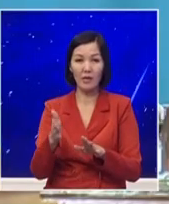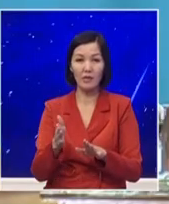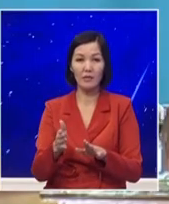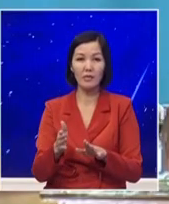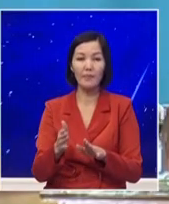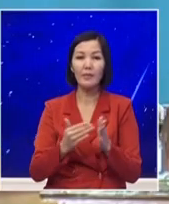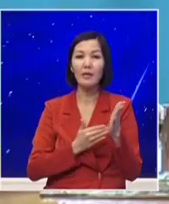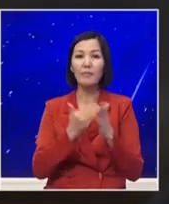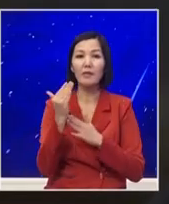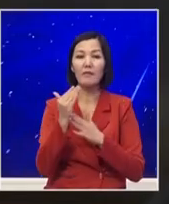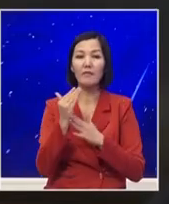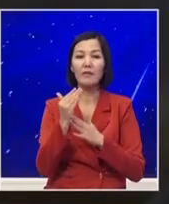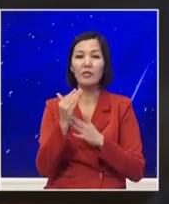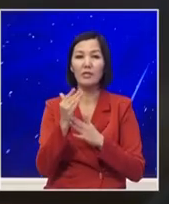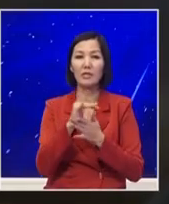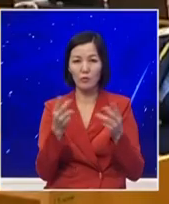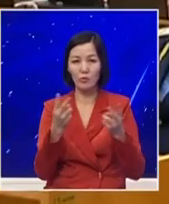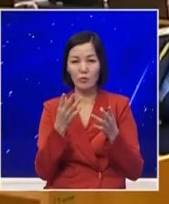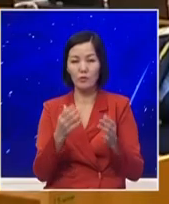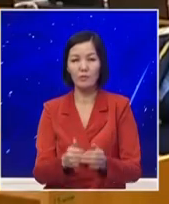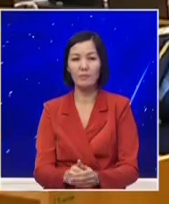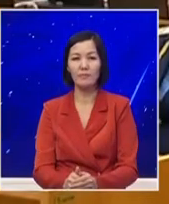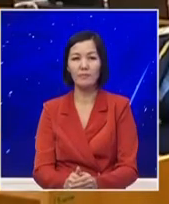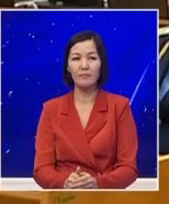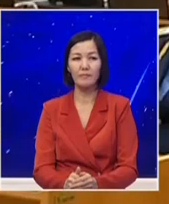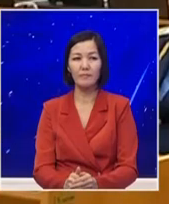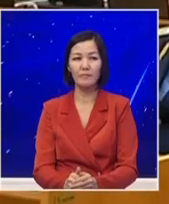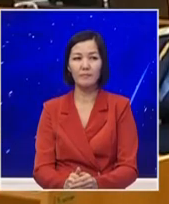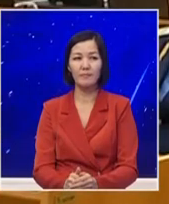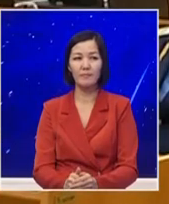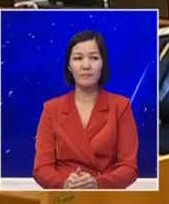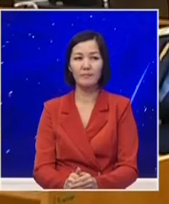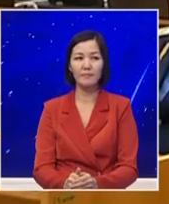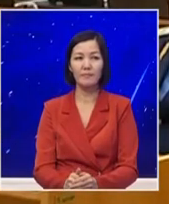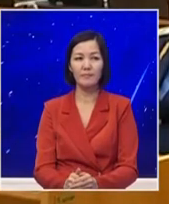должны превышать длительность отбывания по решению, вынесенному